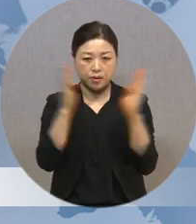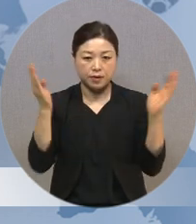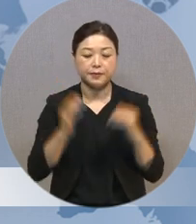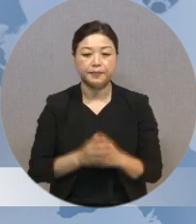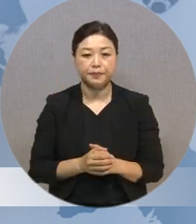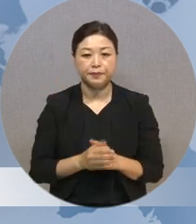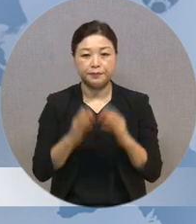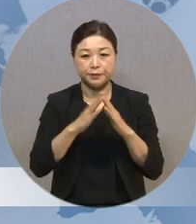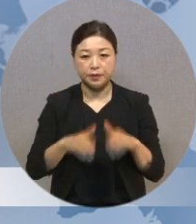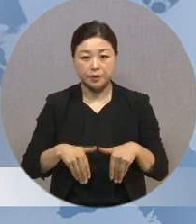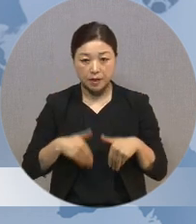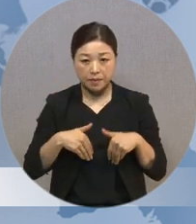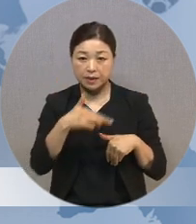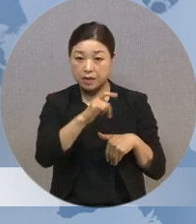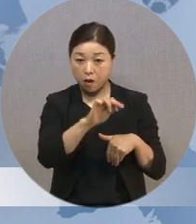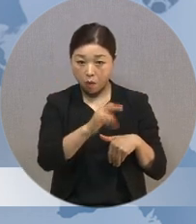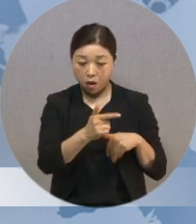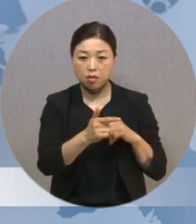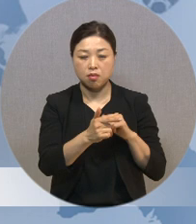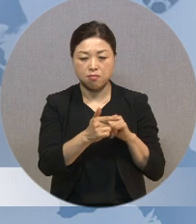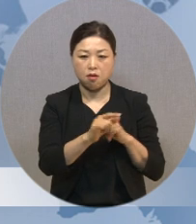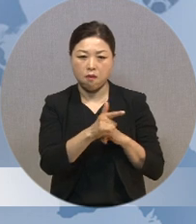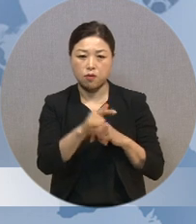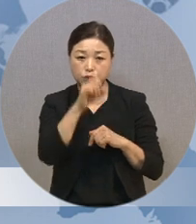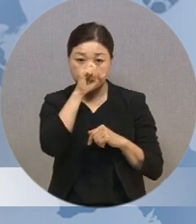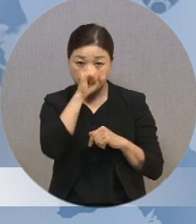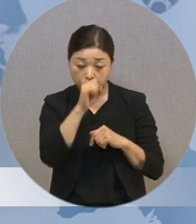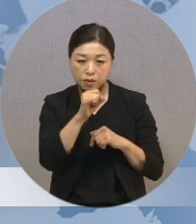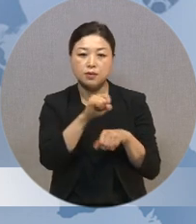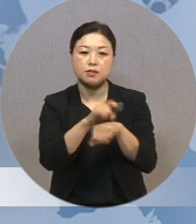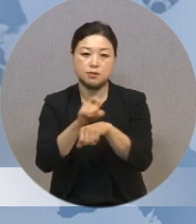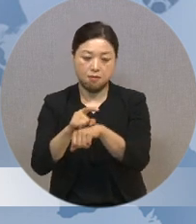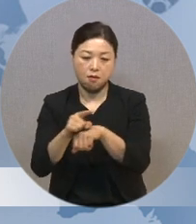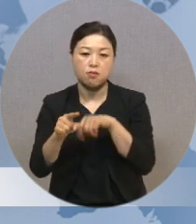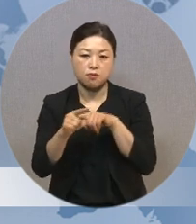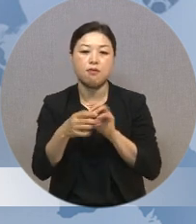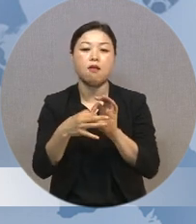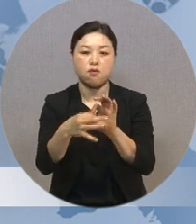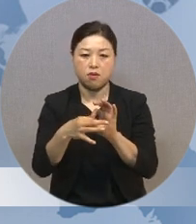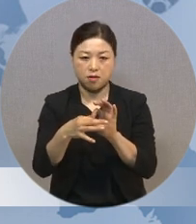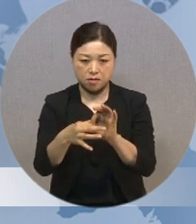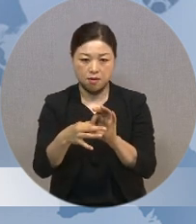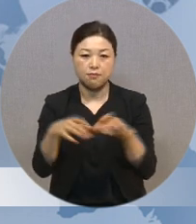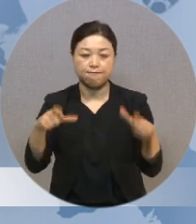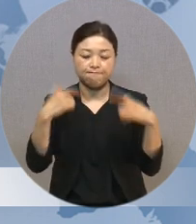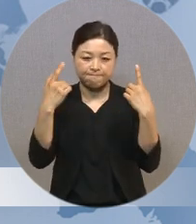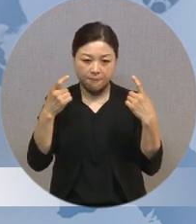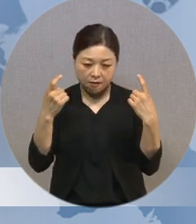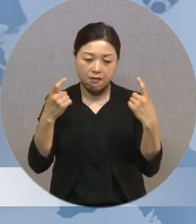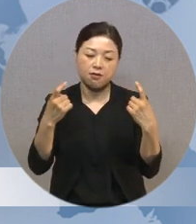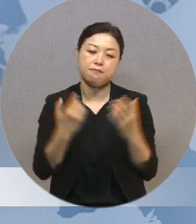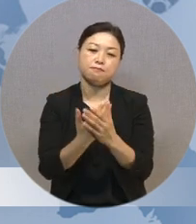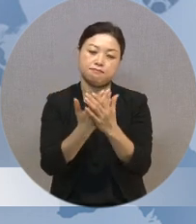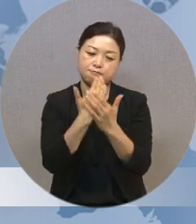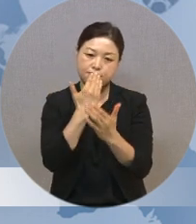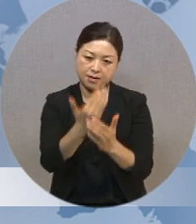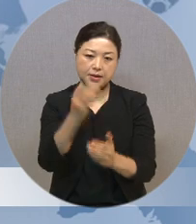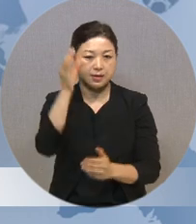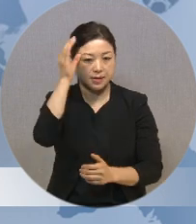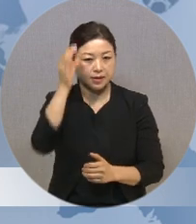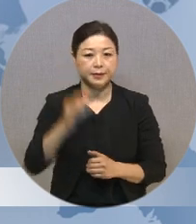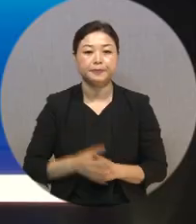앞으로 전남의 자원과 강점을 살려 지역 관광이 활성화될 것으로 기대됩니다. 김재상 기자가 전해드립니다.